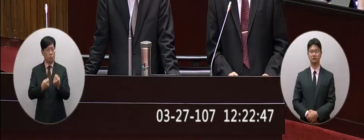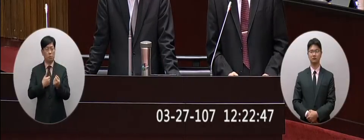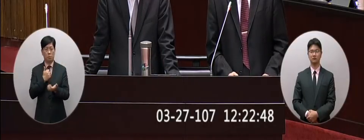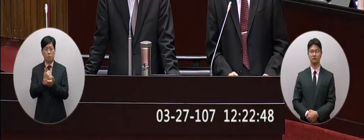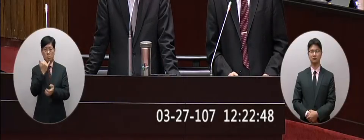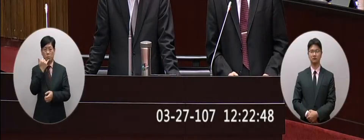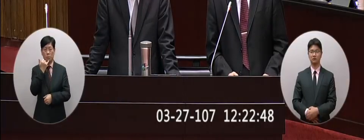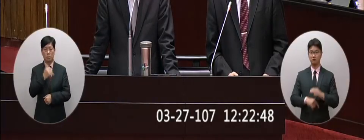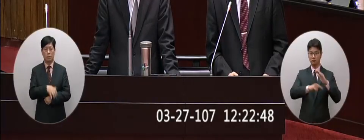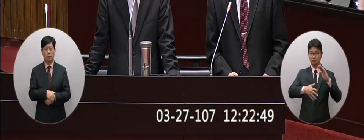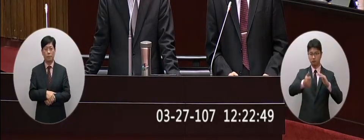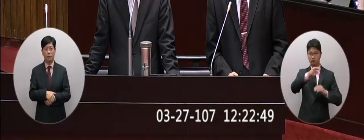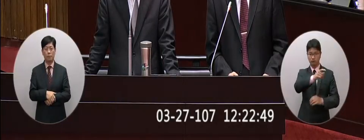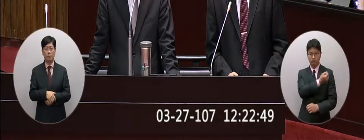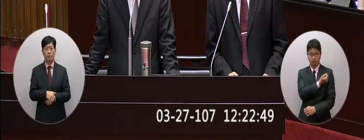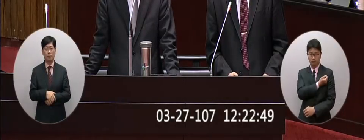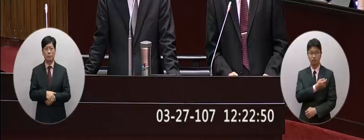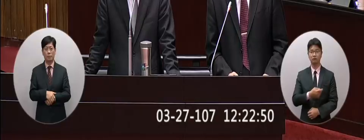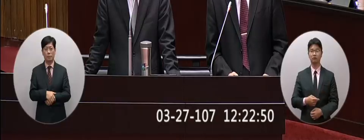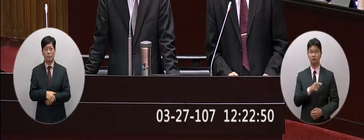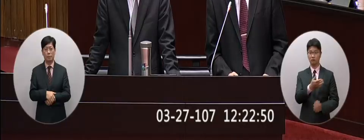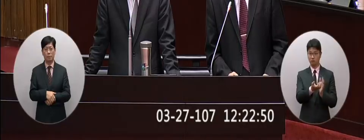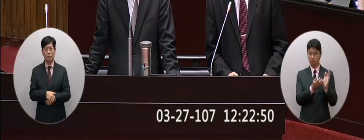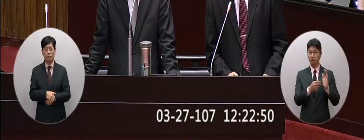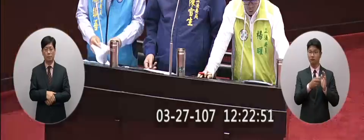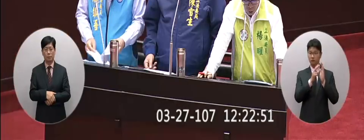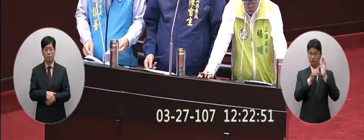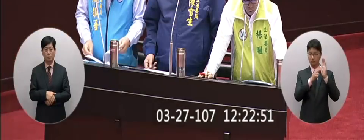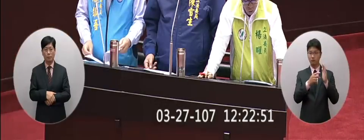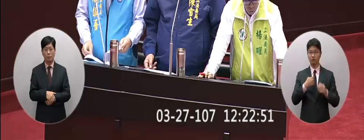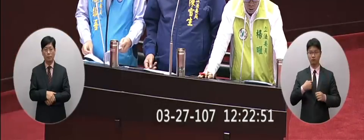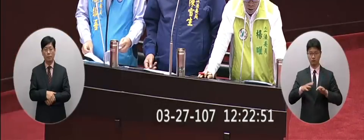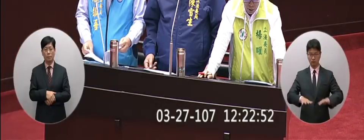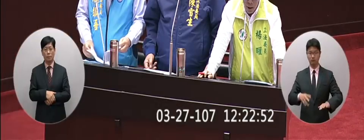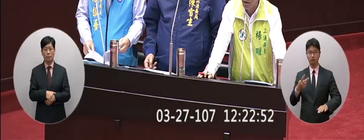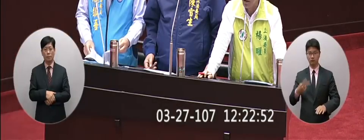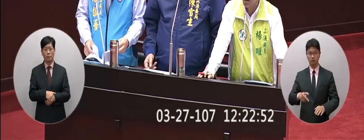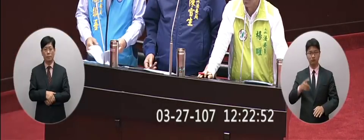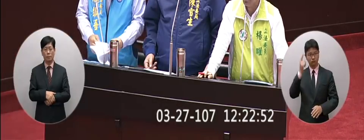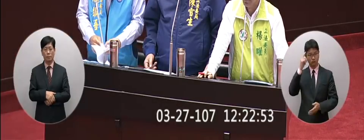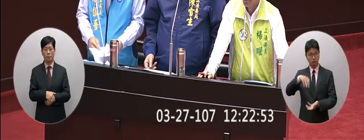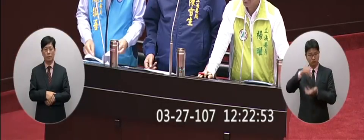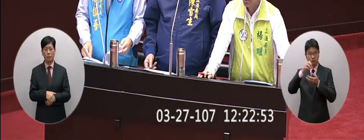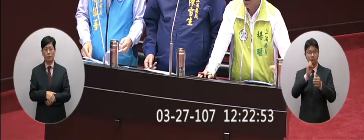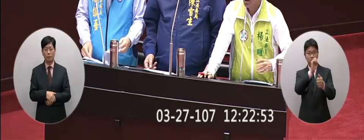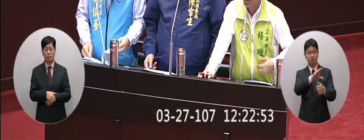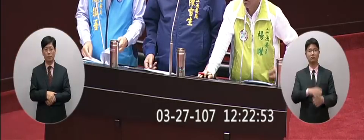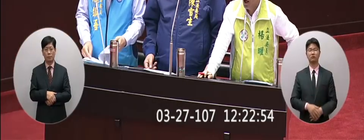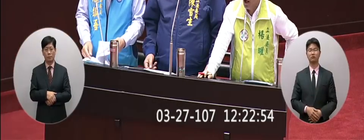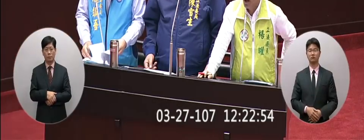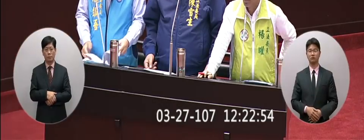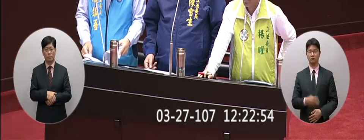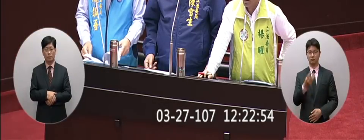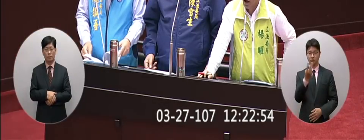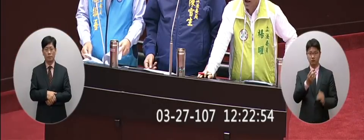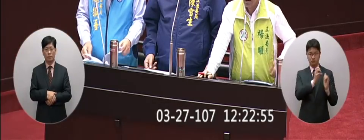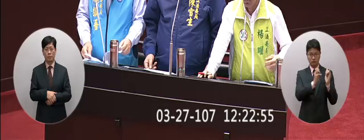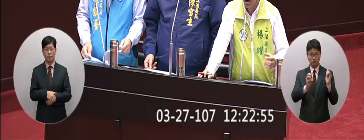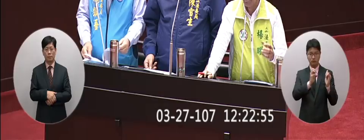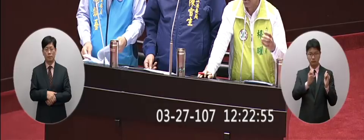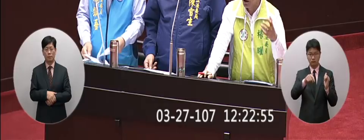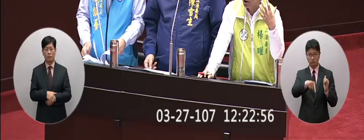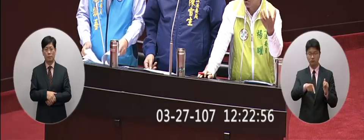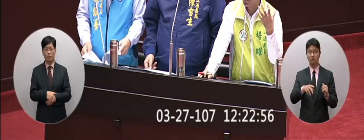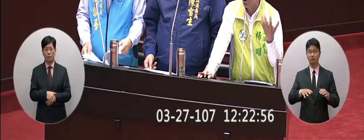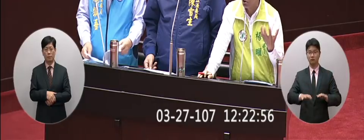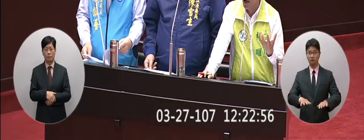成。 好，院长辛苦啊、哦、院长既然这样子讲、哦、我就提一个建议啊、哦、因为三个离岛大概